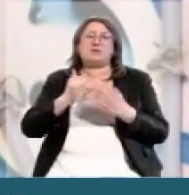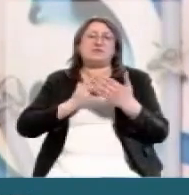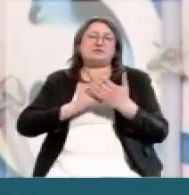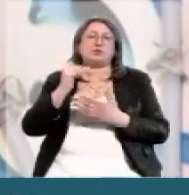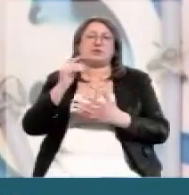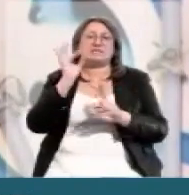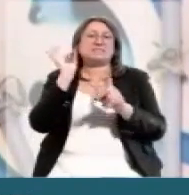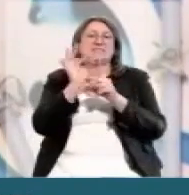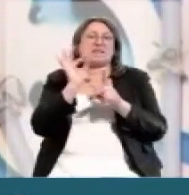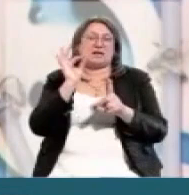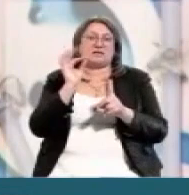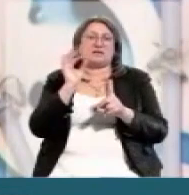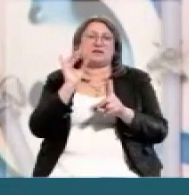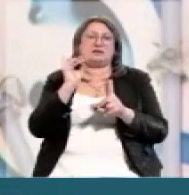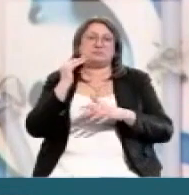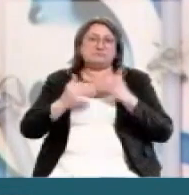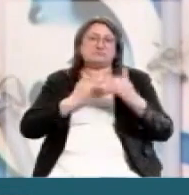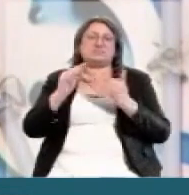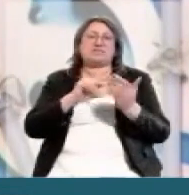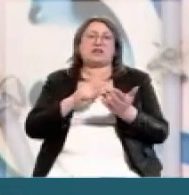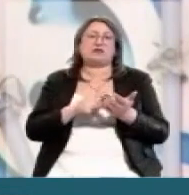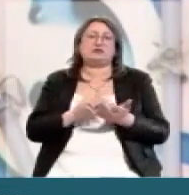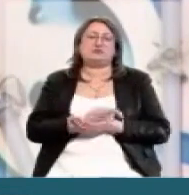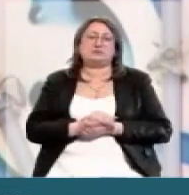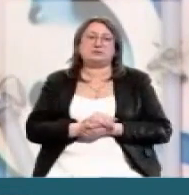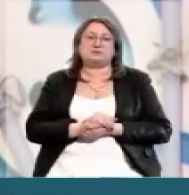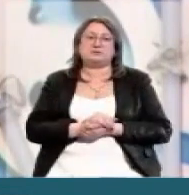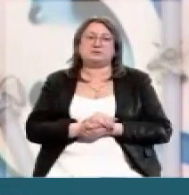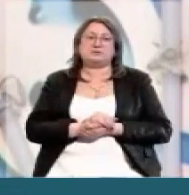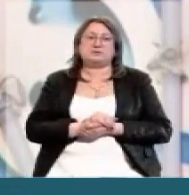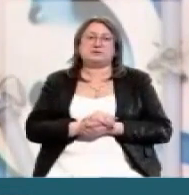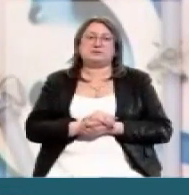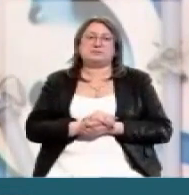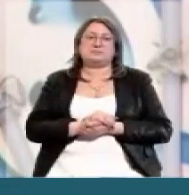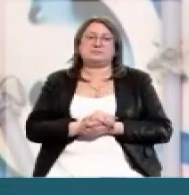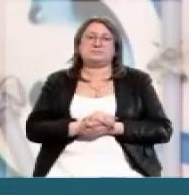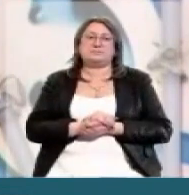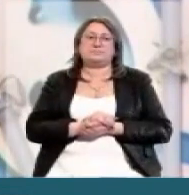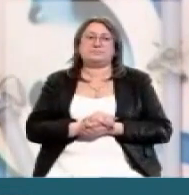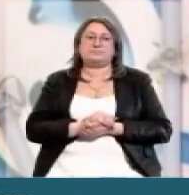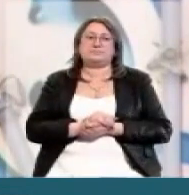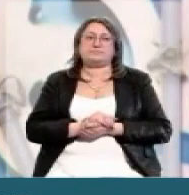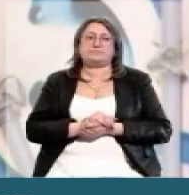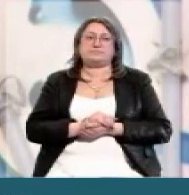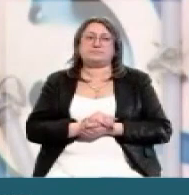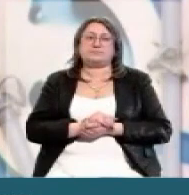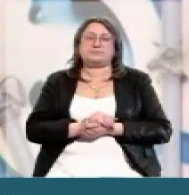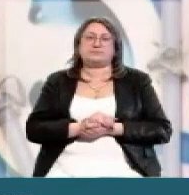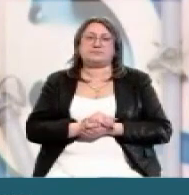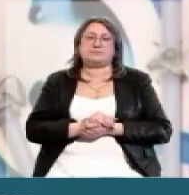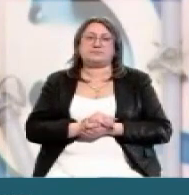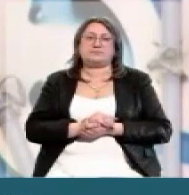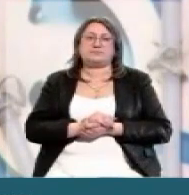высокие цели и поставленные задачи. Жана жыл отбасымызға